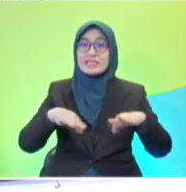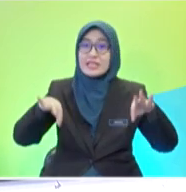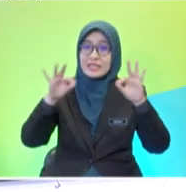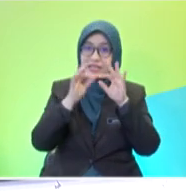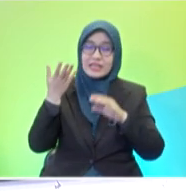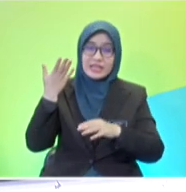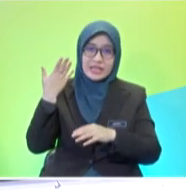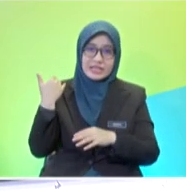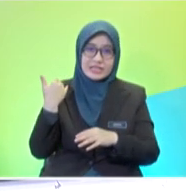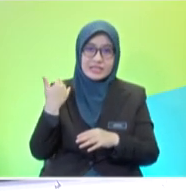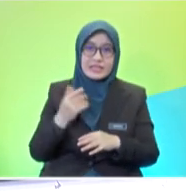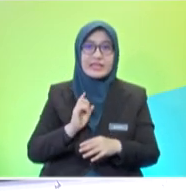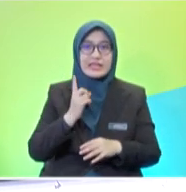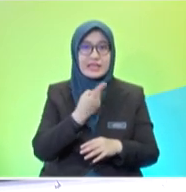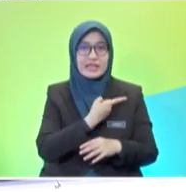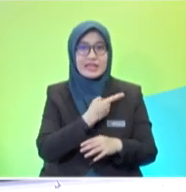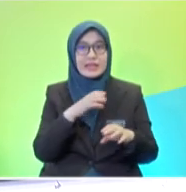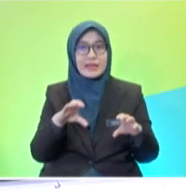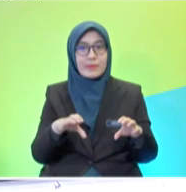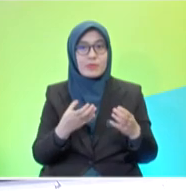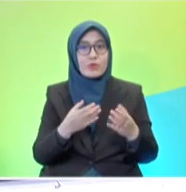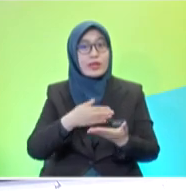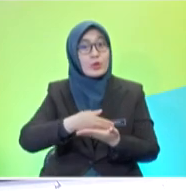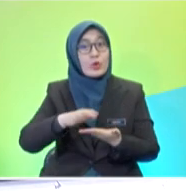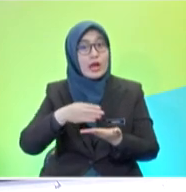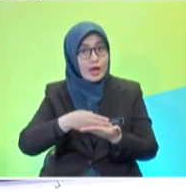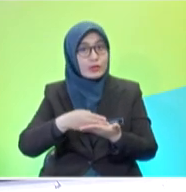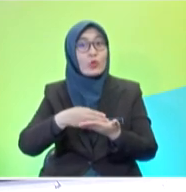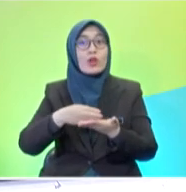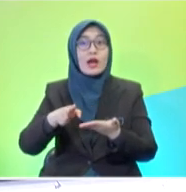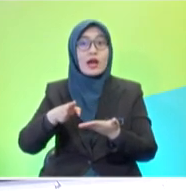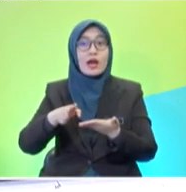tolak berdasarkan situasi yang cikgukan